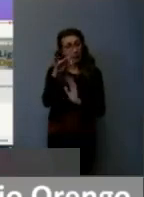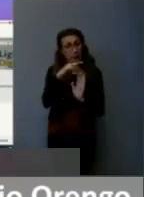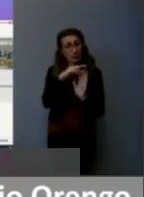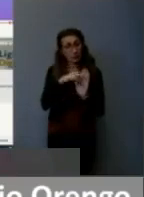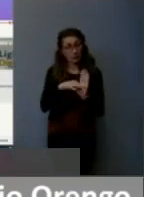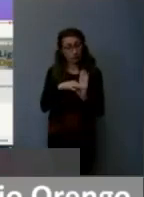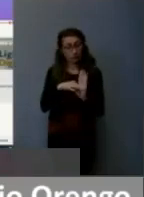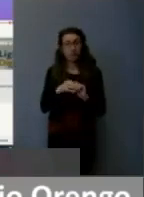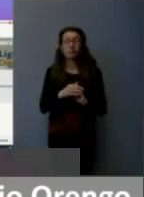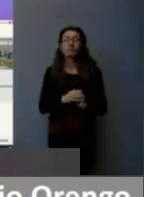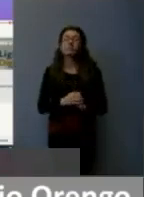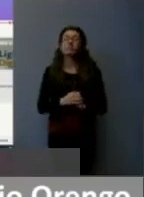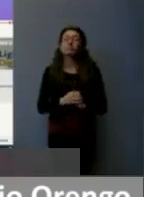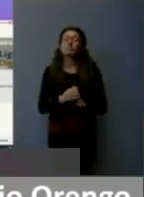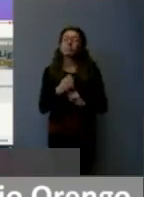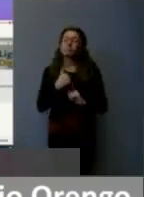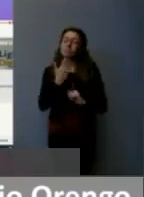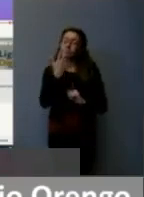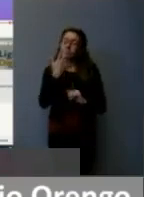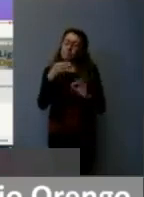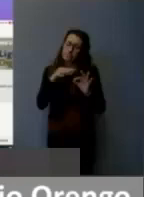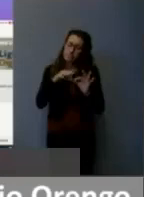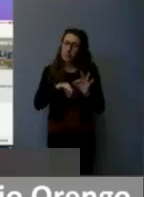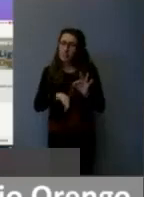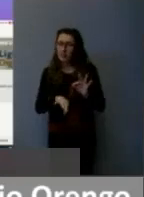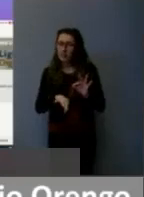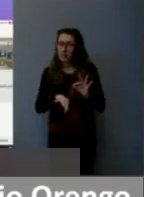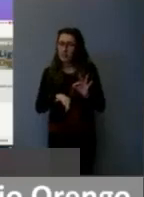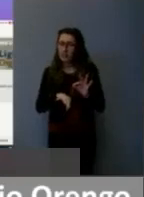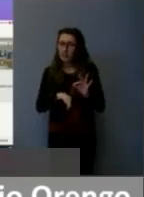particolare viene specificato,